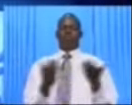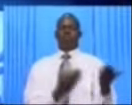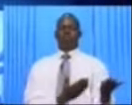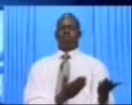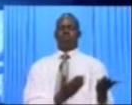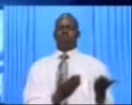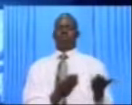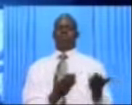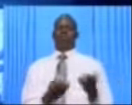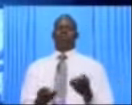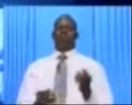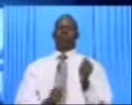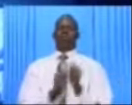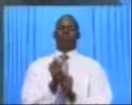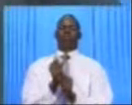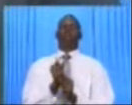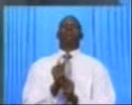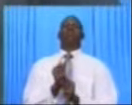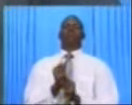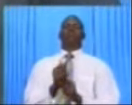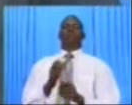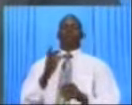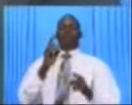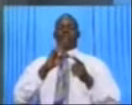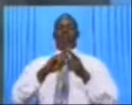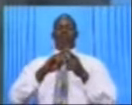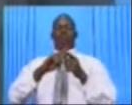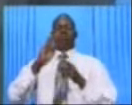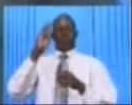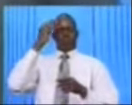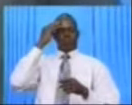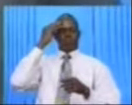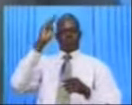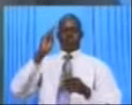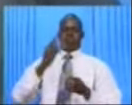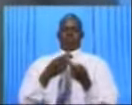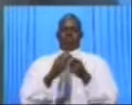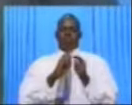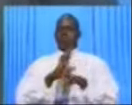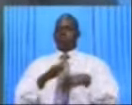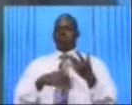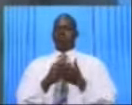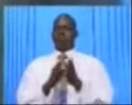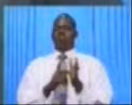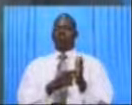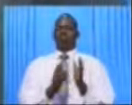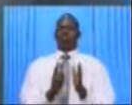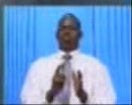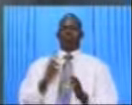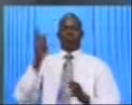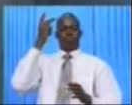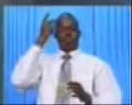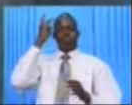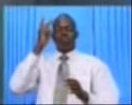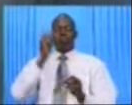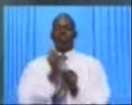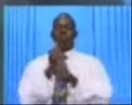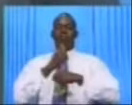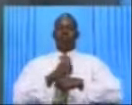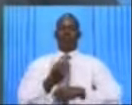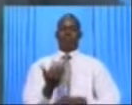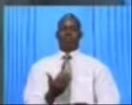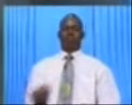moulin de Salif Kabore, c'est ça? Exactement, mais je pense que de toute façon, le politique, parfois, initie des choses, et